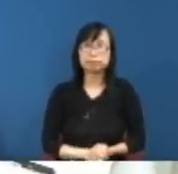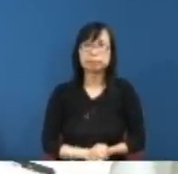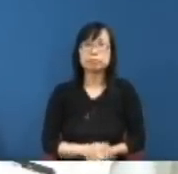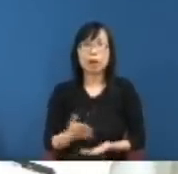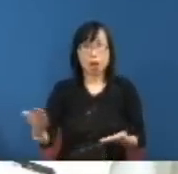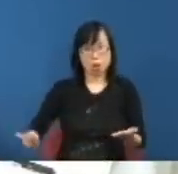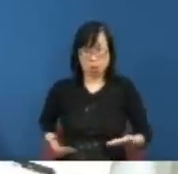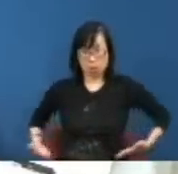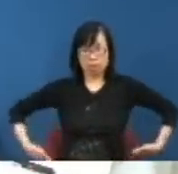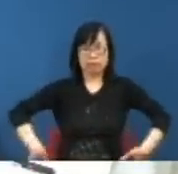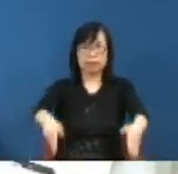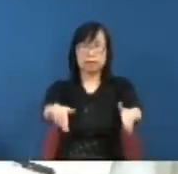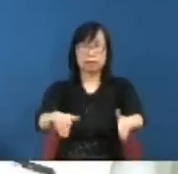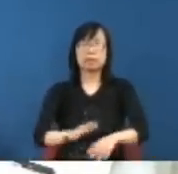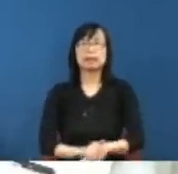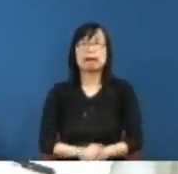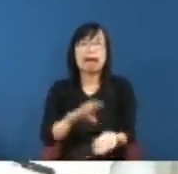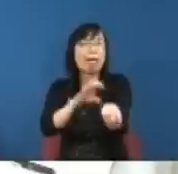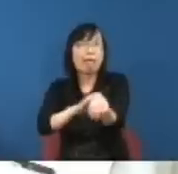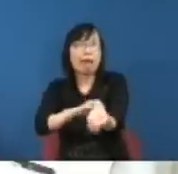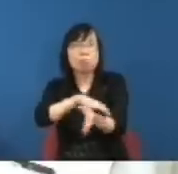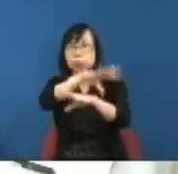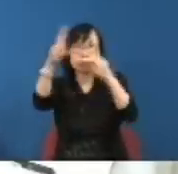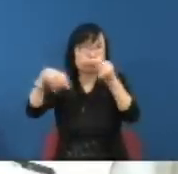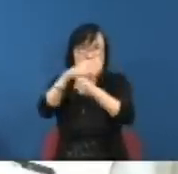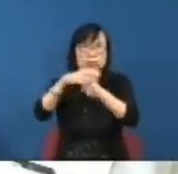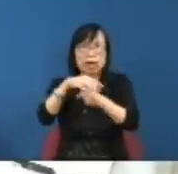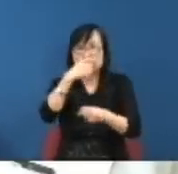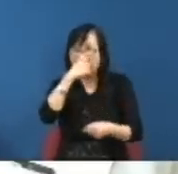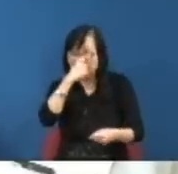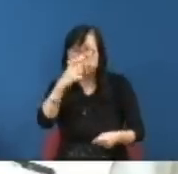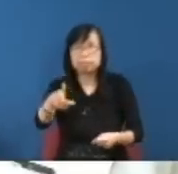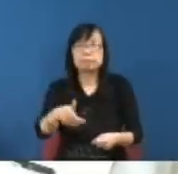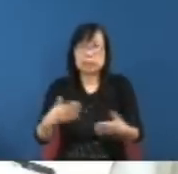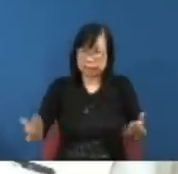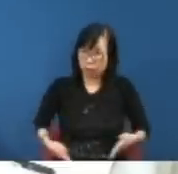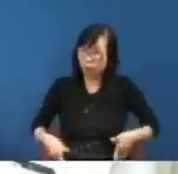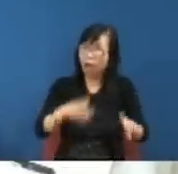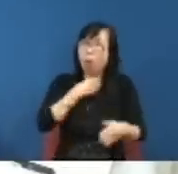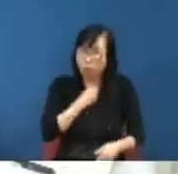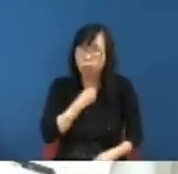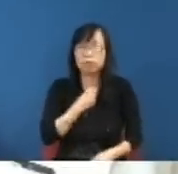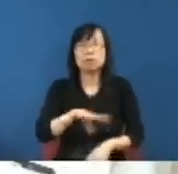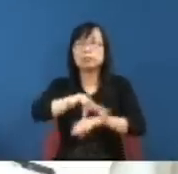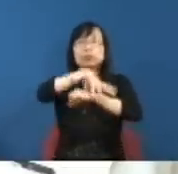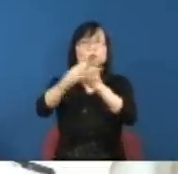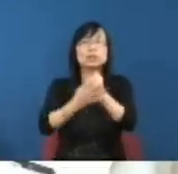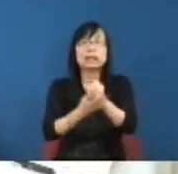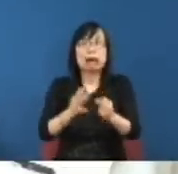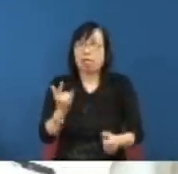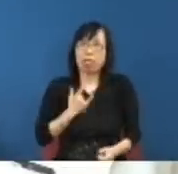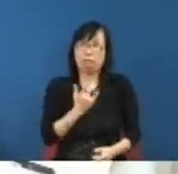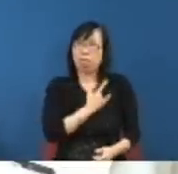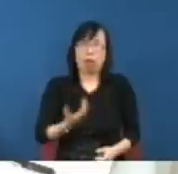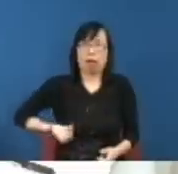華爾街。感冒就全世界打一次，而家唔係噶啦，而家華爾街咳一聲啊，全世界都肺炎噶啦，係